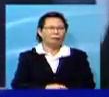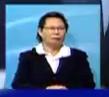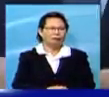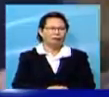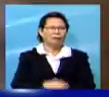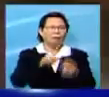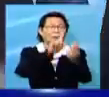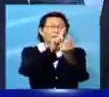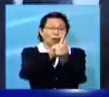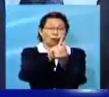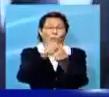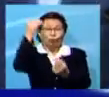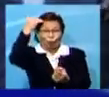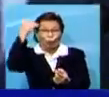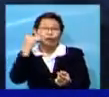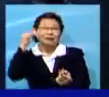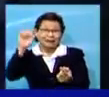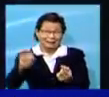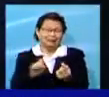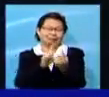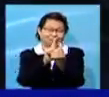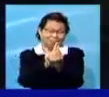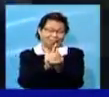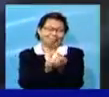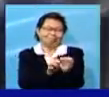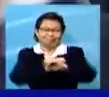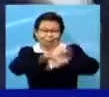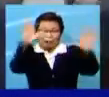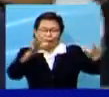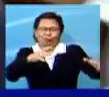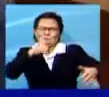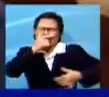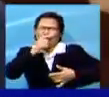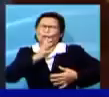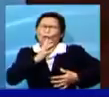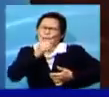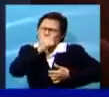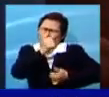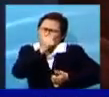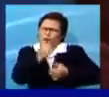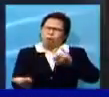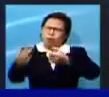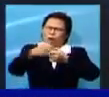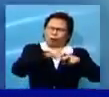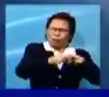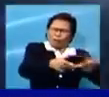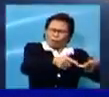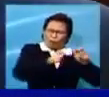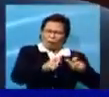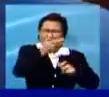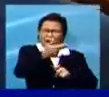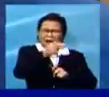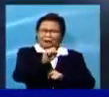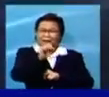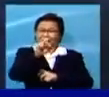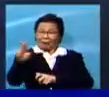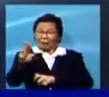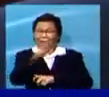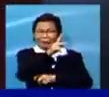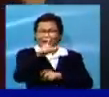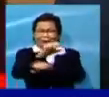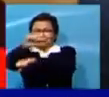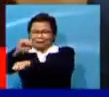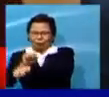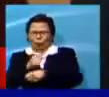Pada pertemuan ini, Korea Selatan telah dengan jelas menyatakan minatnya untuk terlibat dalam projek kereta api laju HSR KL